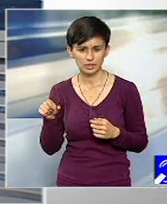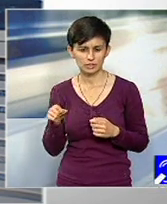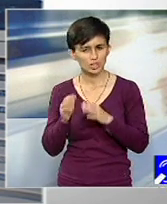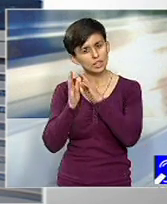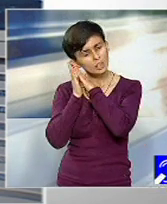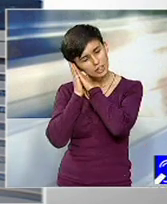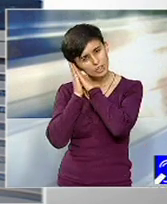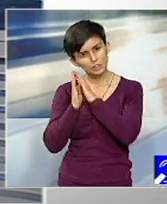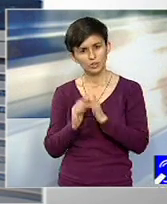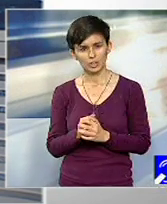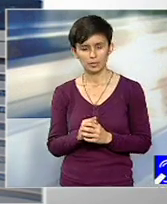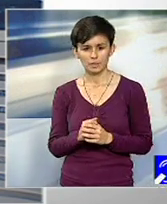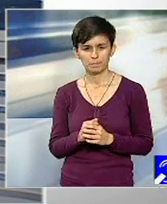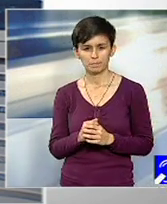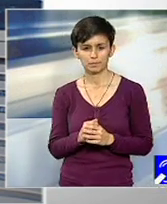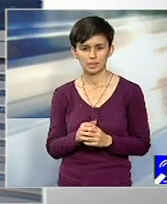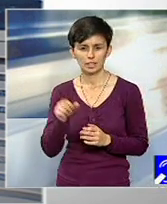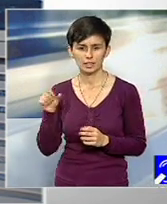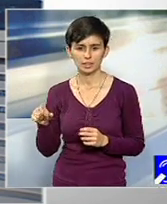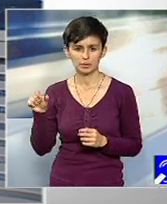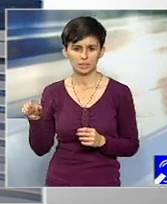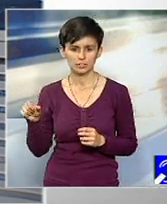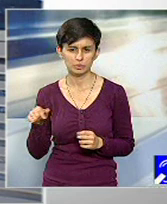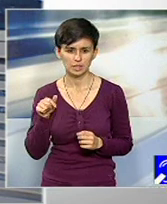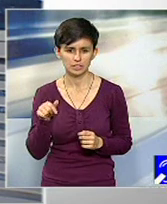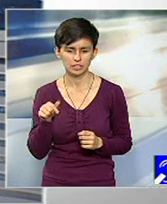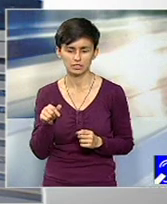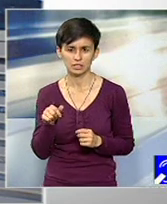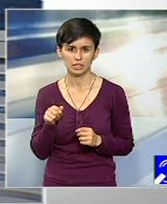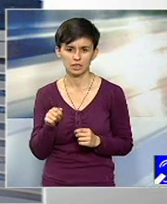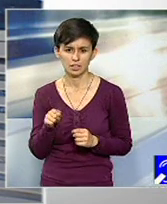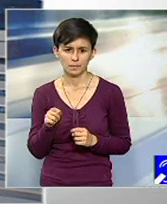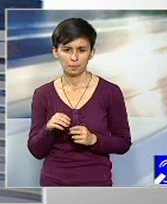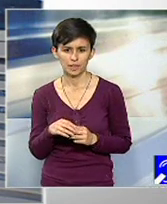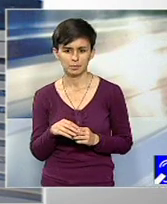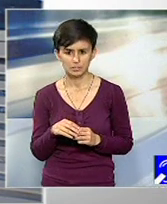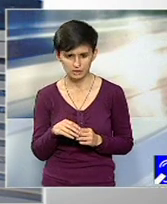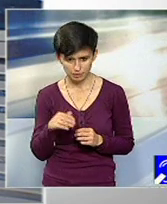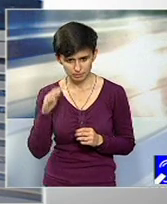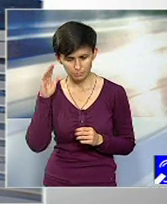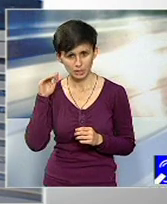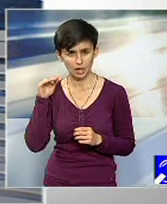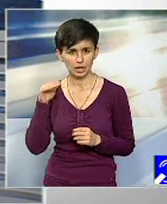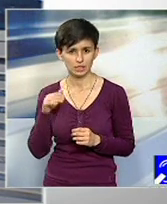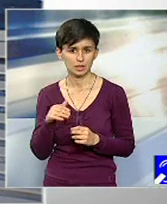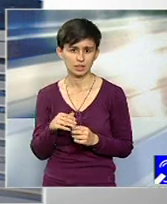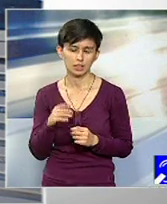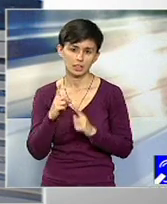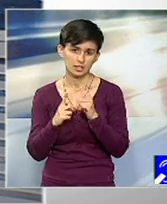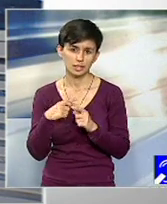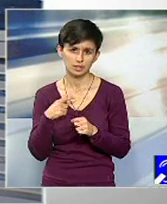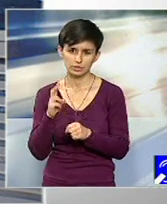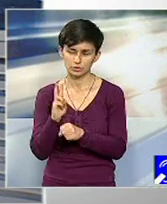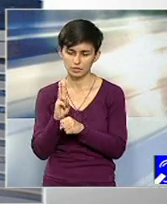dorm, dar nevăzătorii, prin poziția asta aplecată, poziția un pic cu capul în jos, în momentul în care sunt atenți